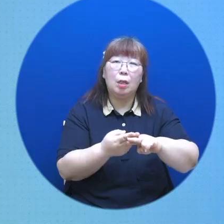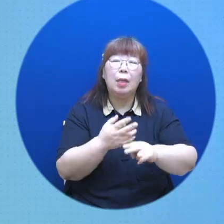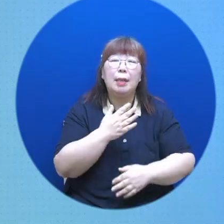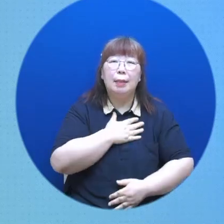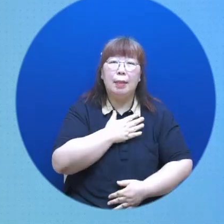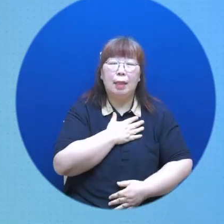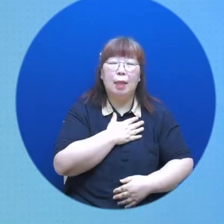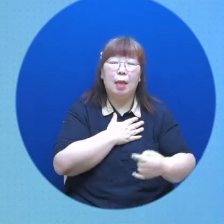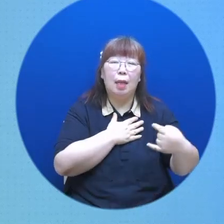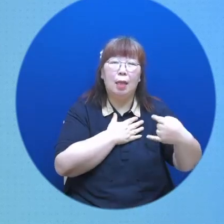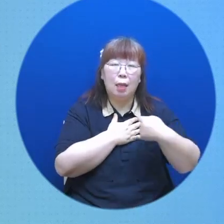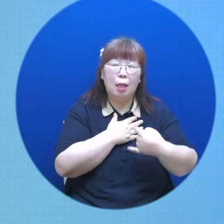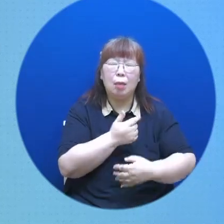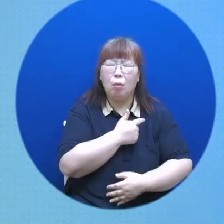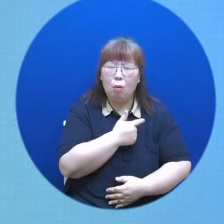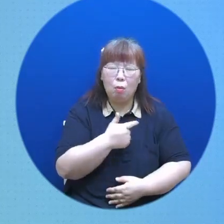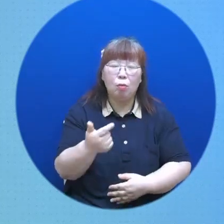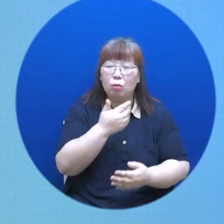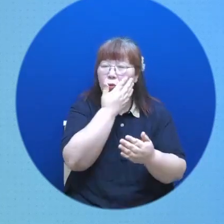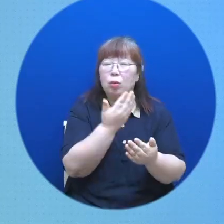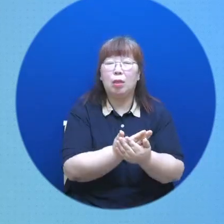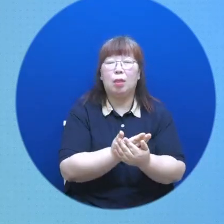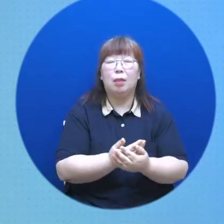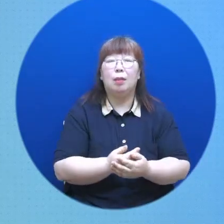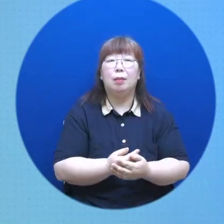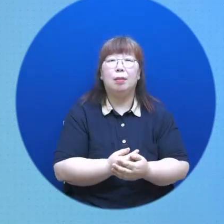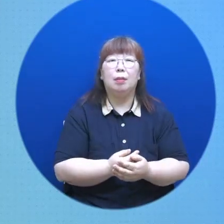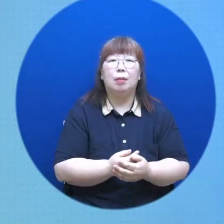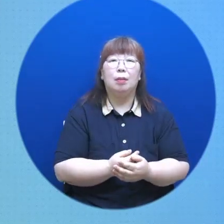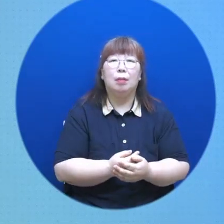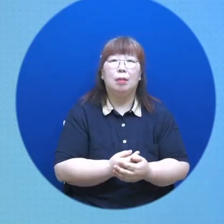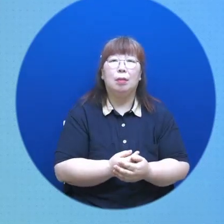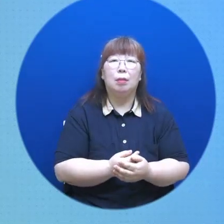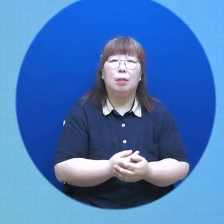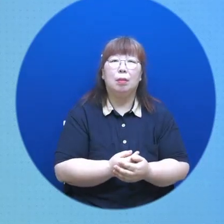나에게 너무 소중하단다.